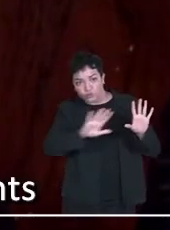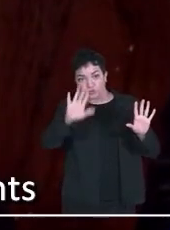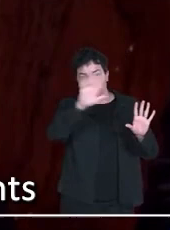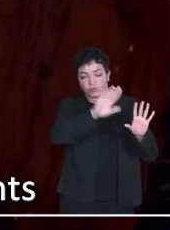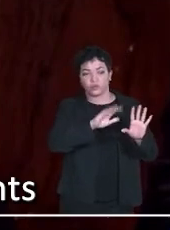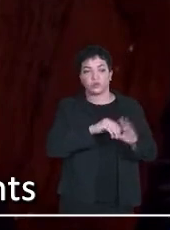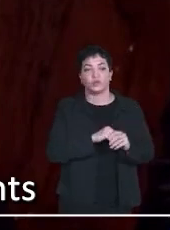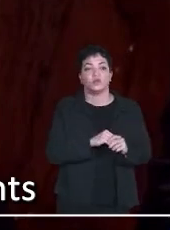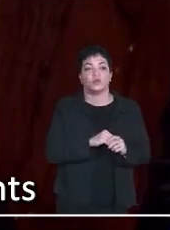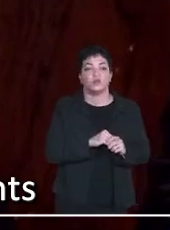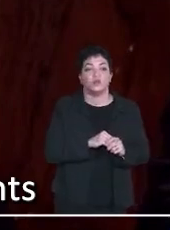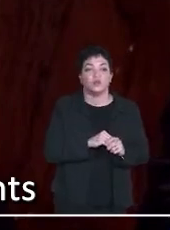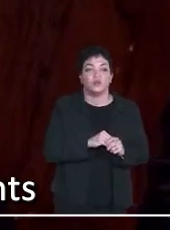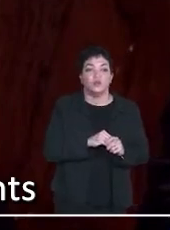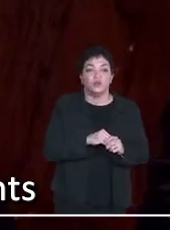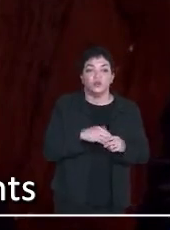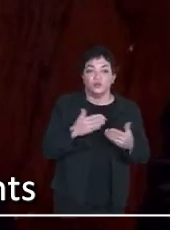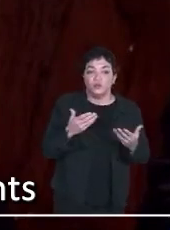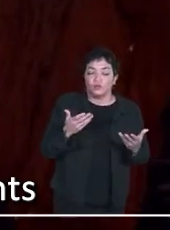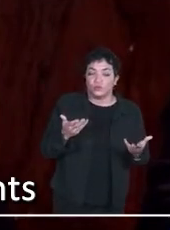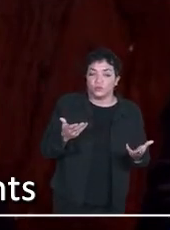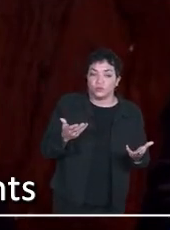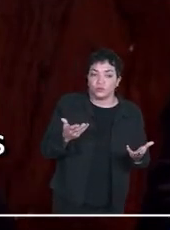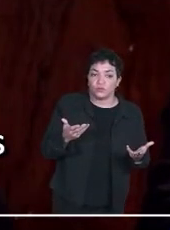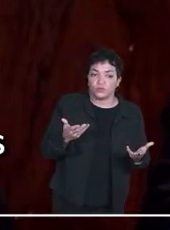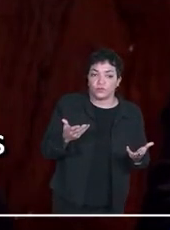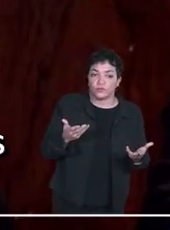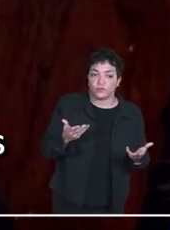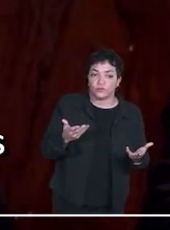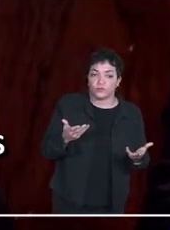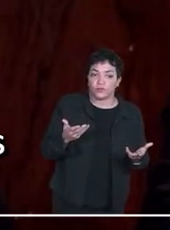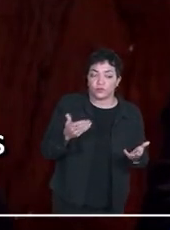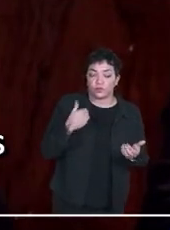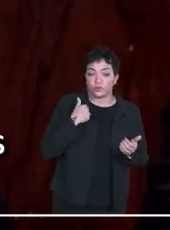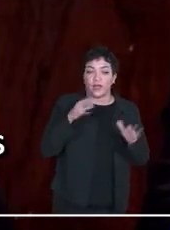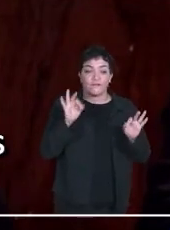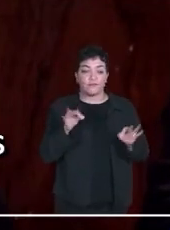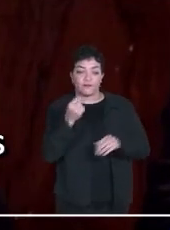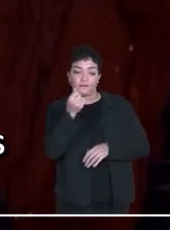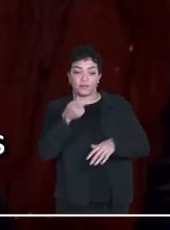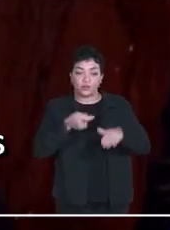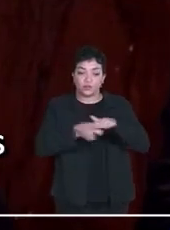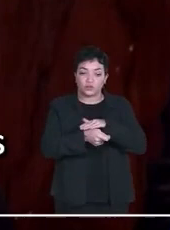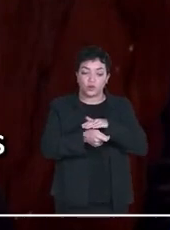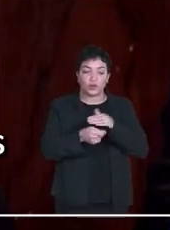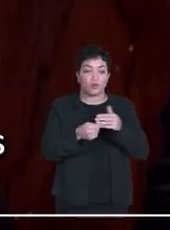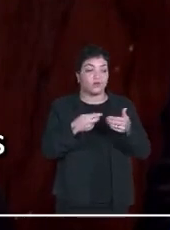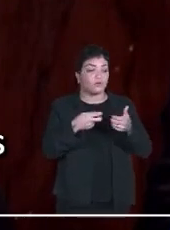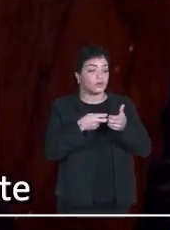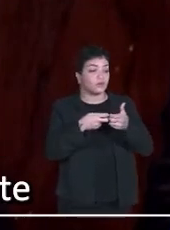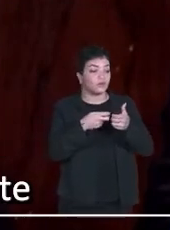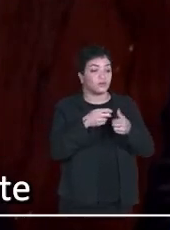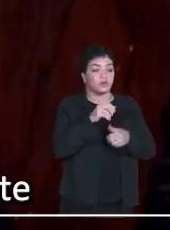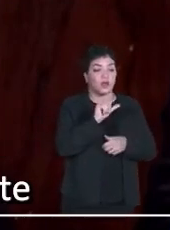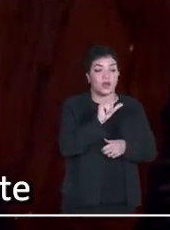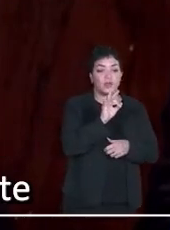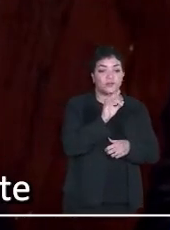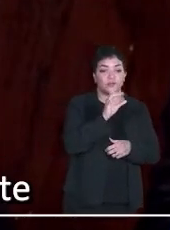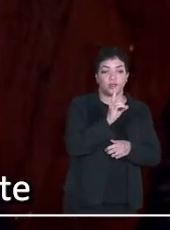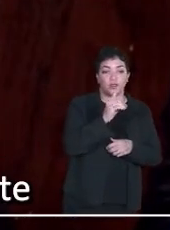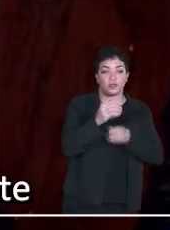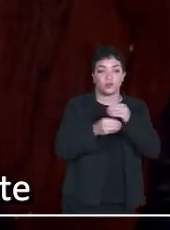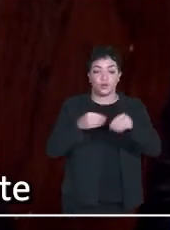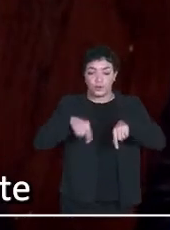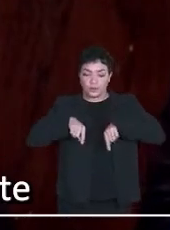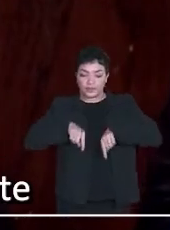s'il n'y avait pas de déclinaison concrète en termes de mobilisation de financement, vous vous doutez bien que des acteurs comme l'AFD ou le ministère des Affaires étrangères